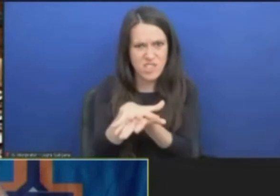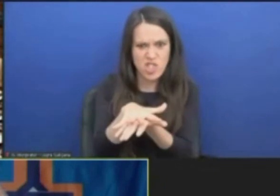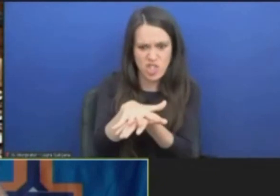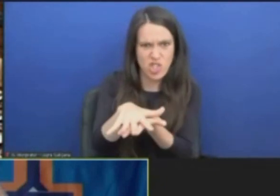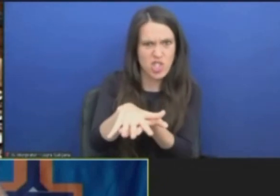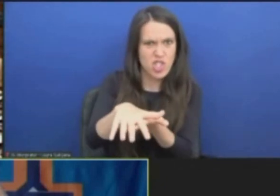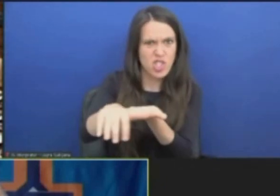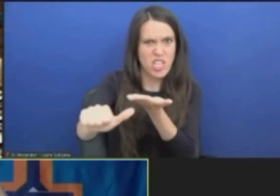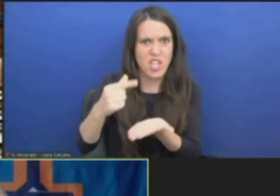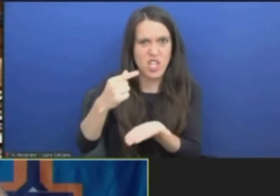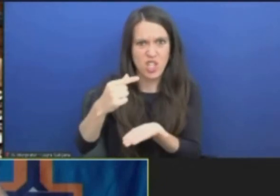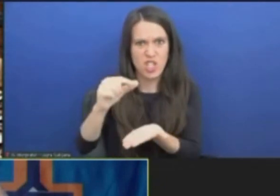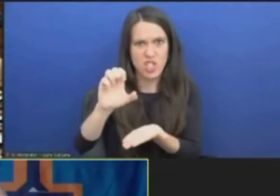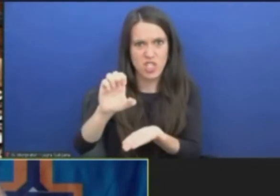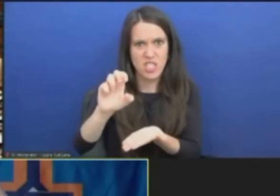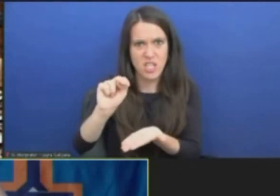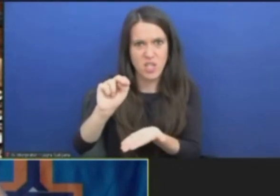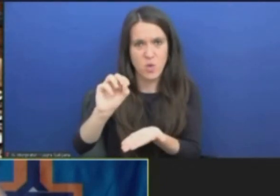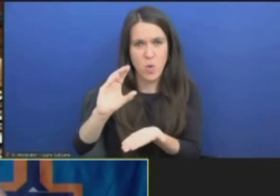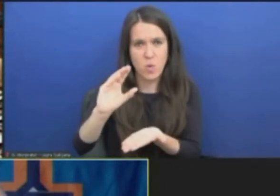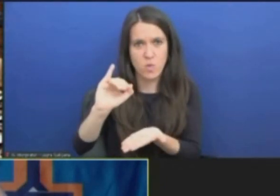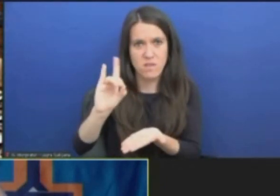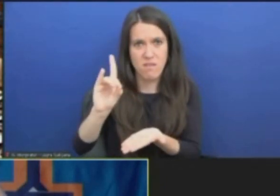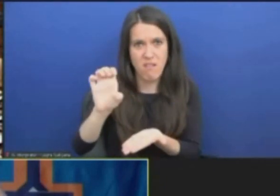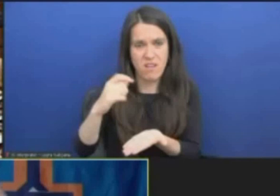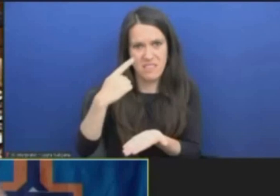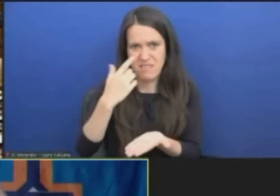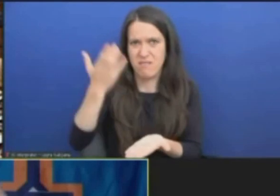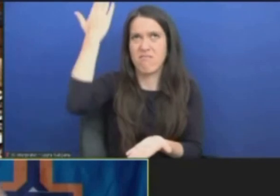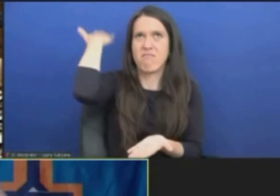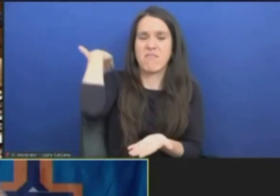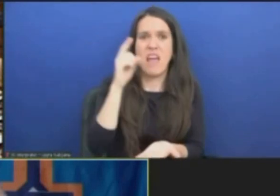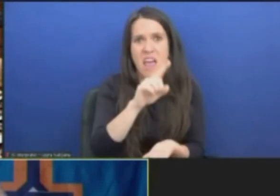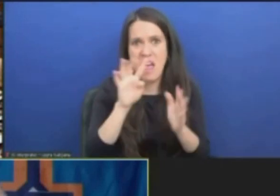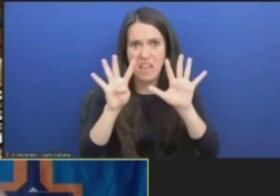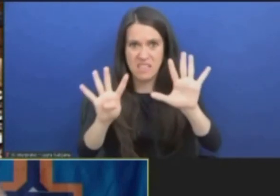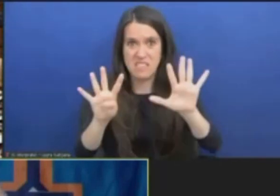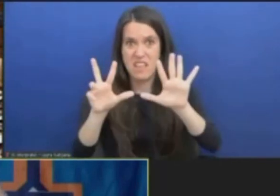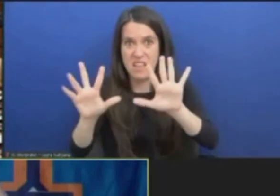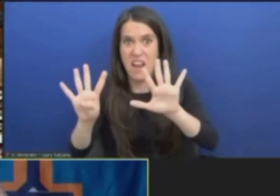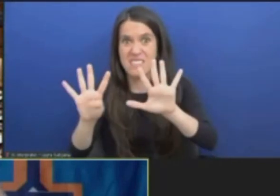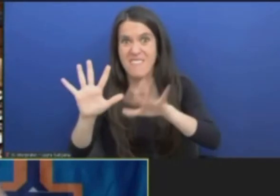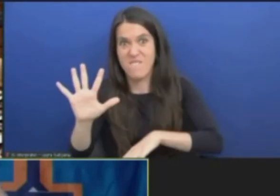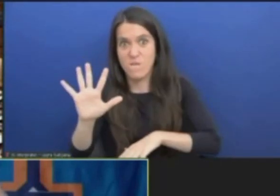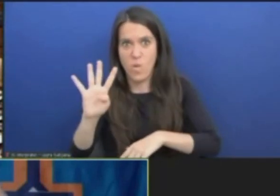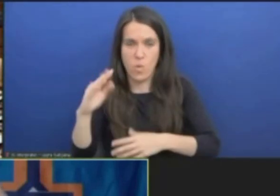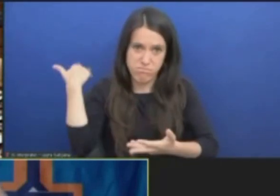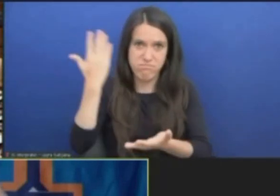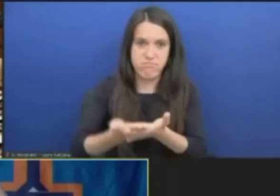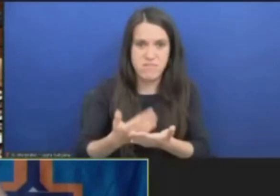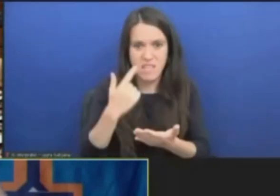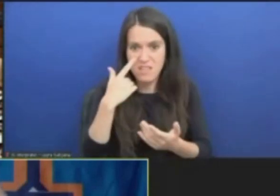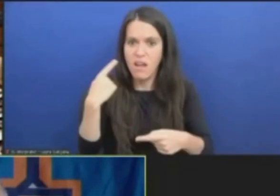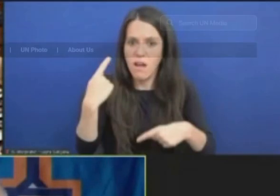встречу для рассмотрения ситуации с массовыми убийствами армянского населения оккупация армянских территорий в нарушение международного права